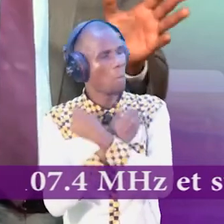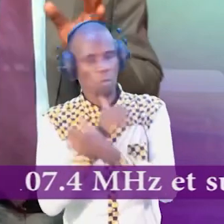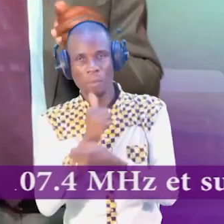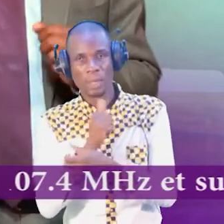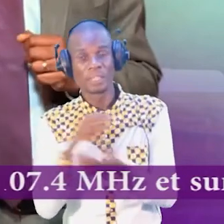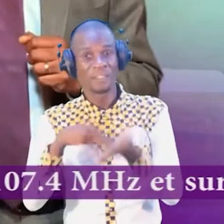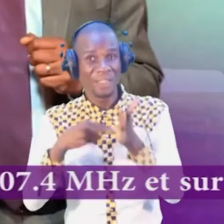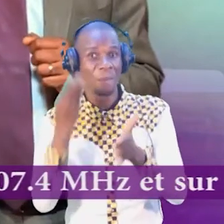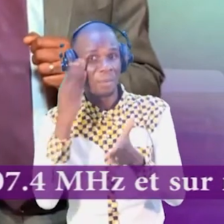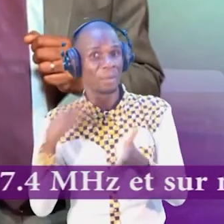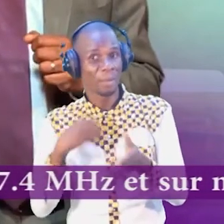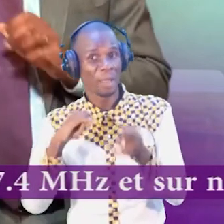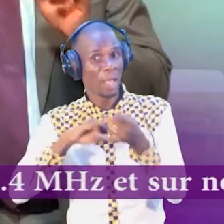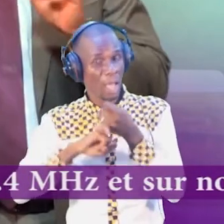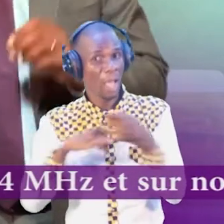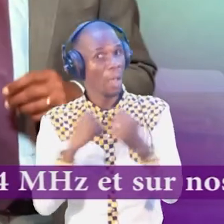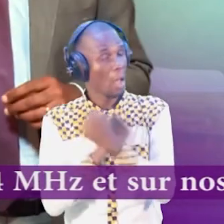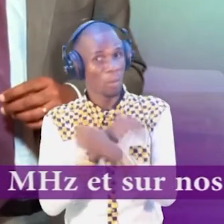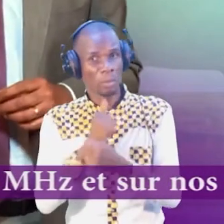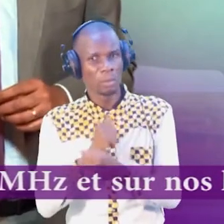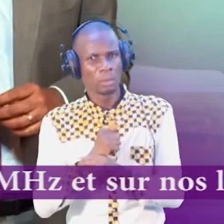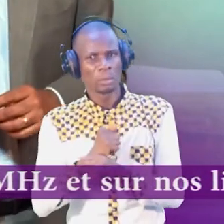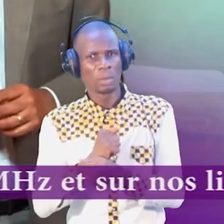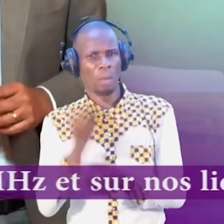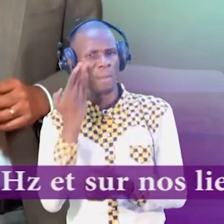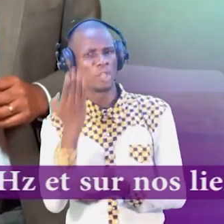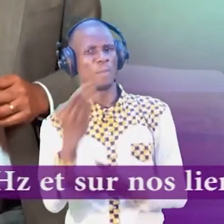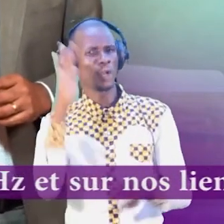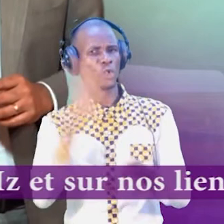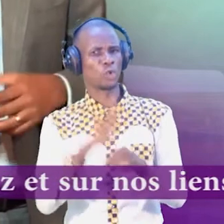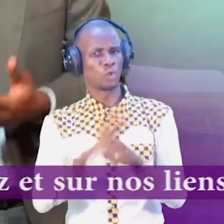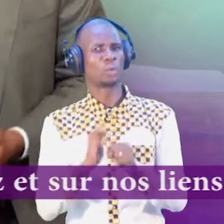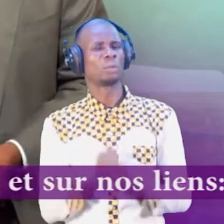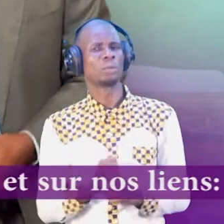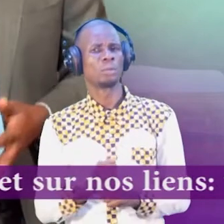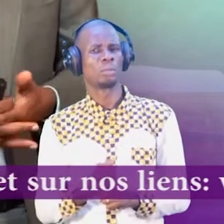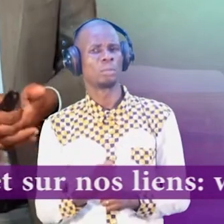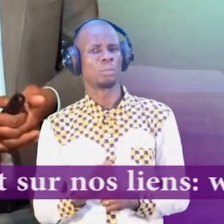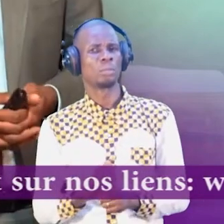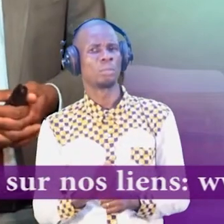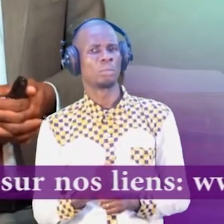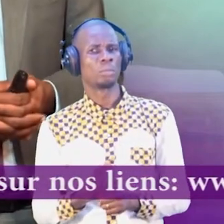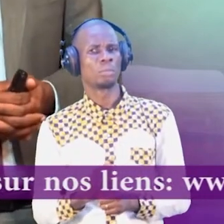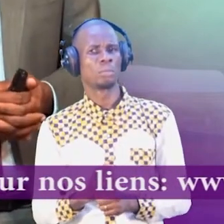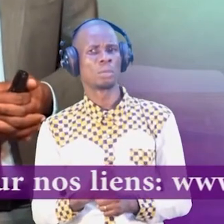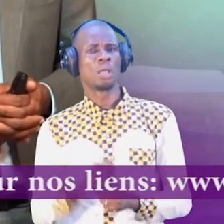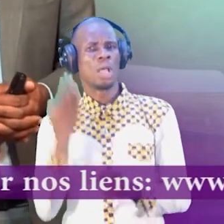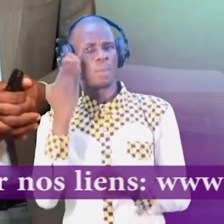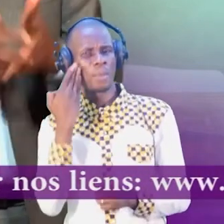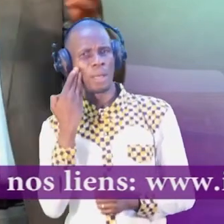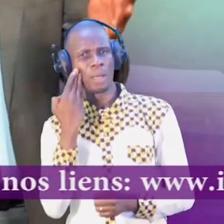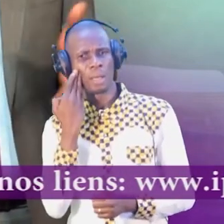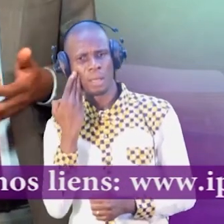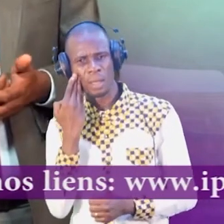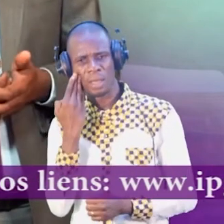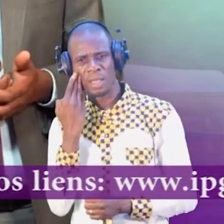biso lisolo ya mobali moko mpe na mwasi na ye bazali kolingana mingi te. Mobali azali mpe na